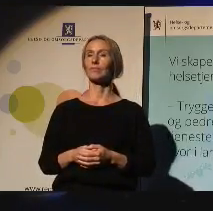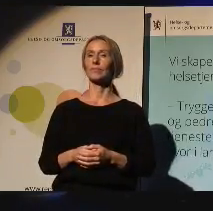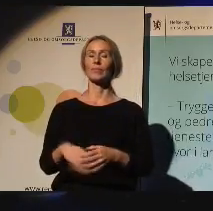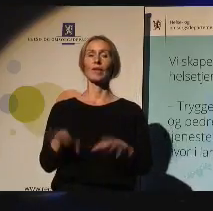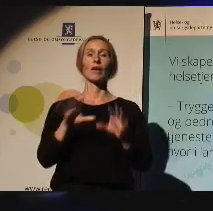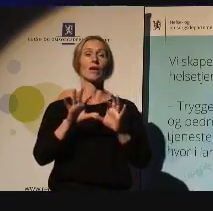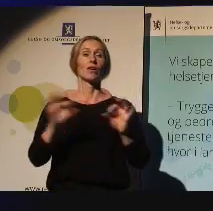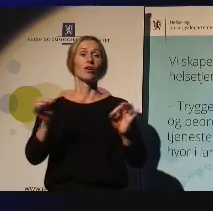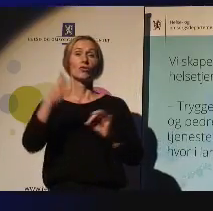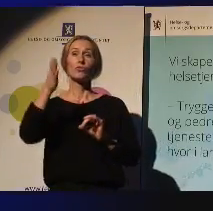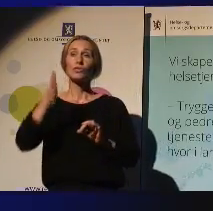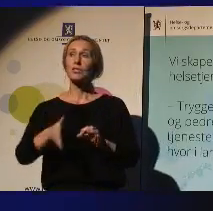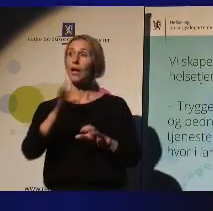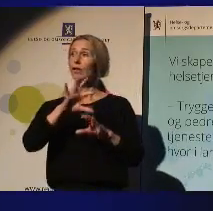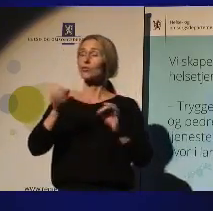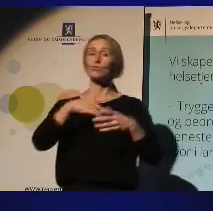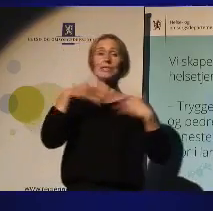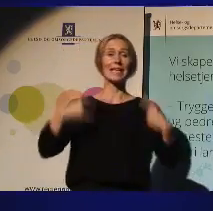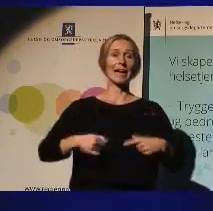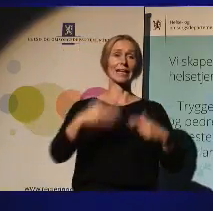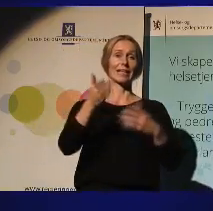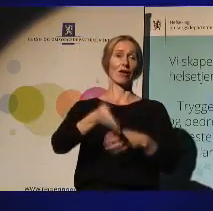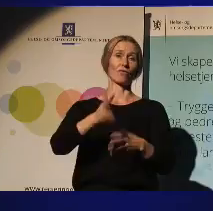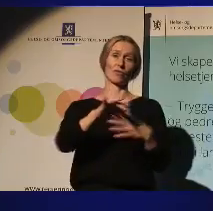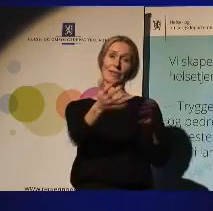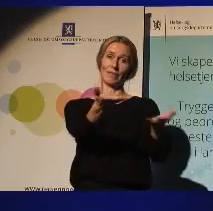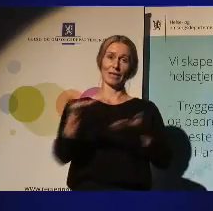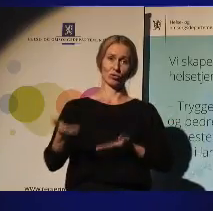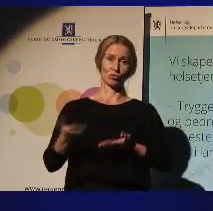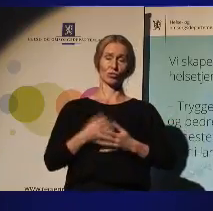Tusen takk skal du ha. Tusen hjertelig takk for invitasjonen.